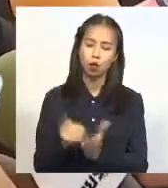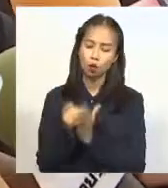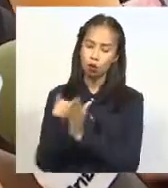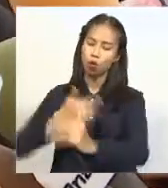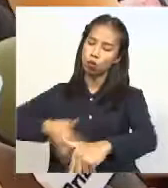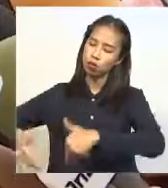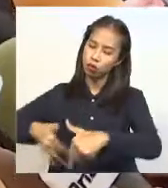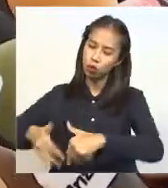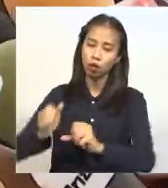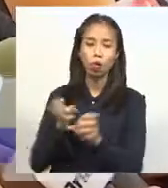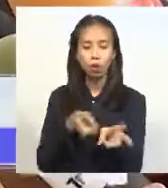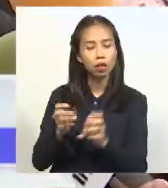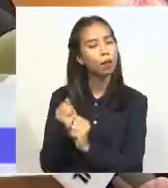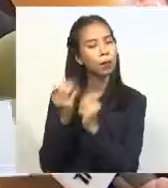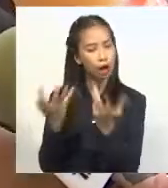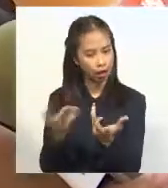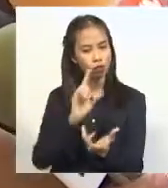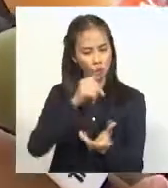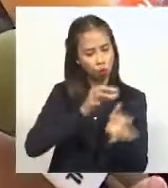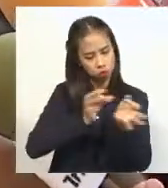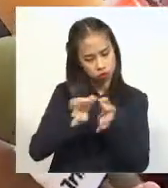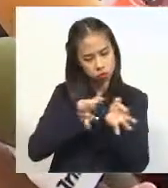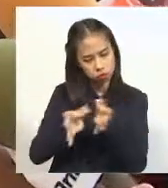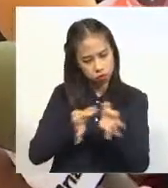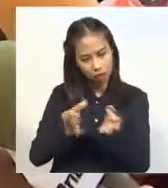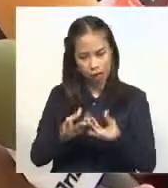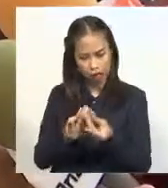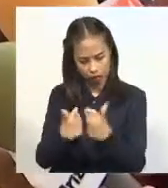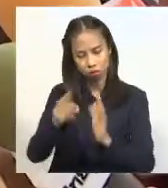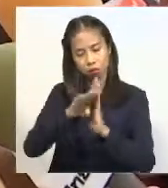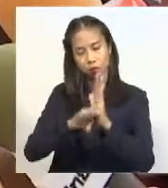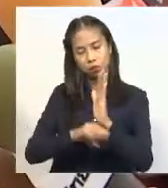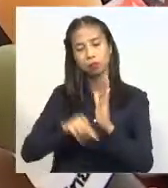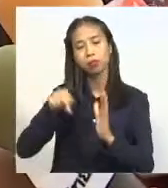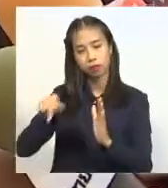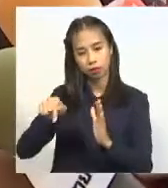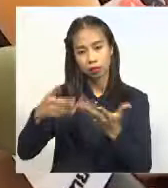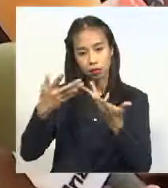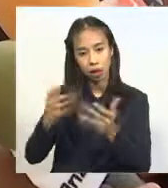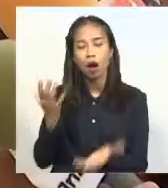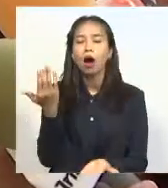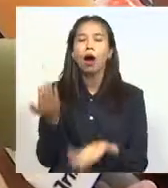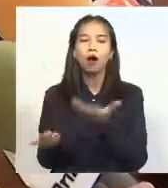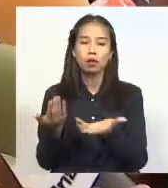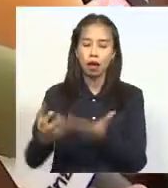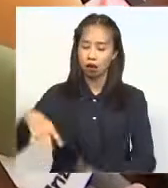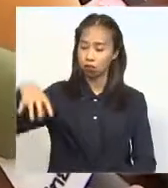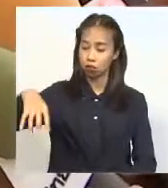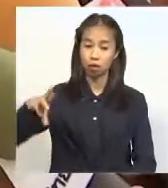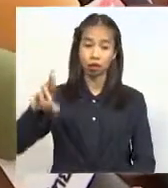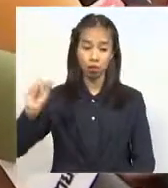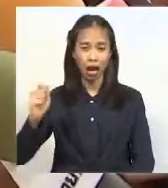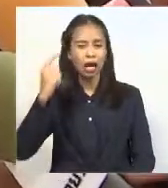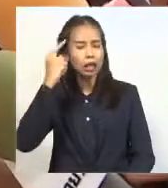ชนอย่างไรก็ชี้แจงไปนะก็ต้องชี้แจงรายละเอียดให้ได้นะทางสภาจะมีความเห็นอย่างไร